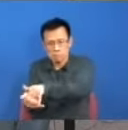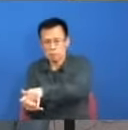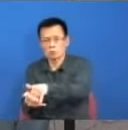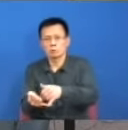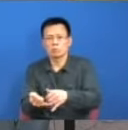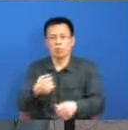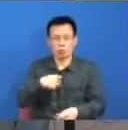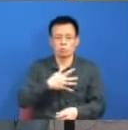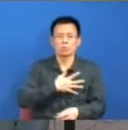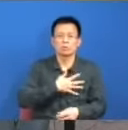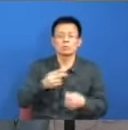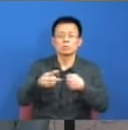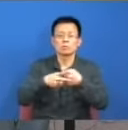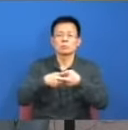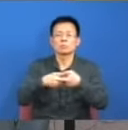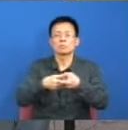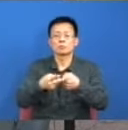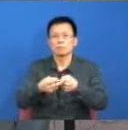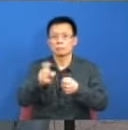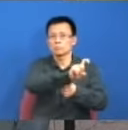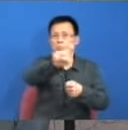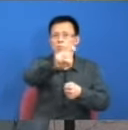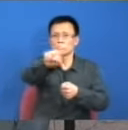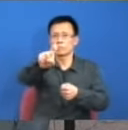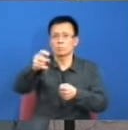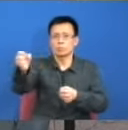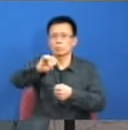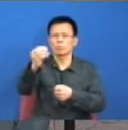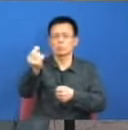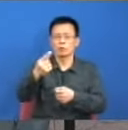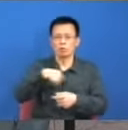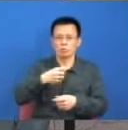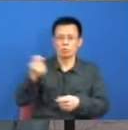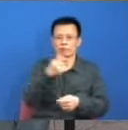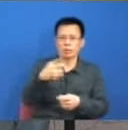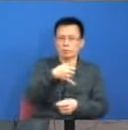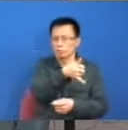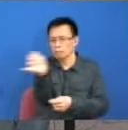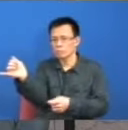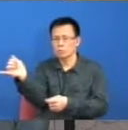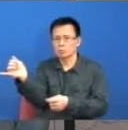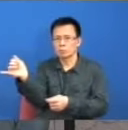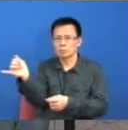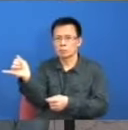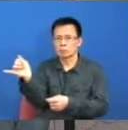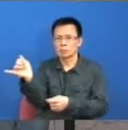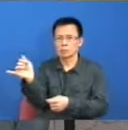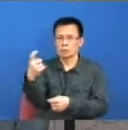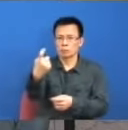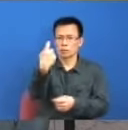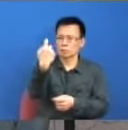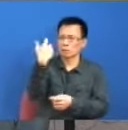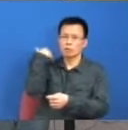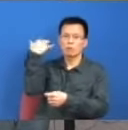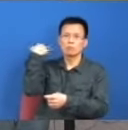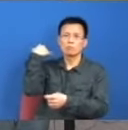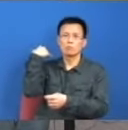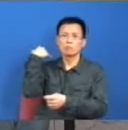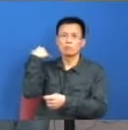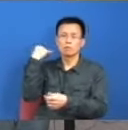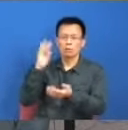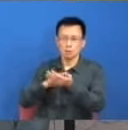候嘅。第二就係咧。佢一噴胡椒噴霧嘅時候，好在我快，我一轉身 閃開咗嚇， 咁啊噴到後面， 係 好多人已經全